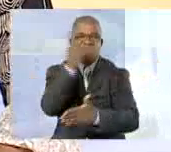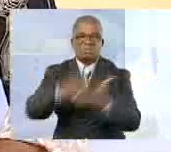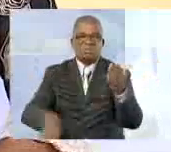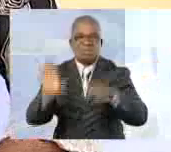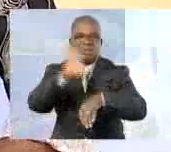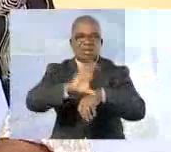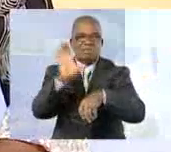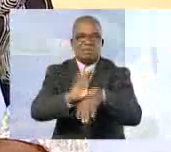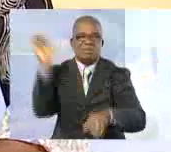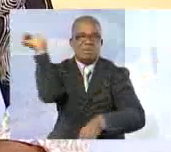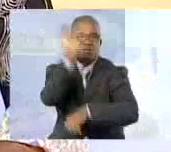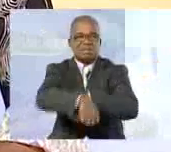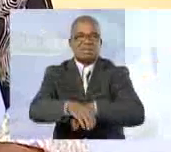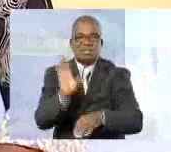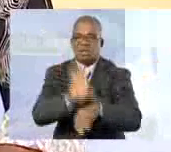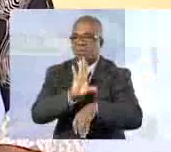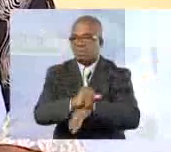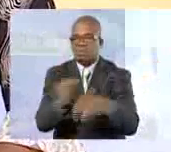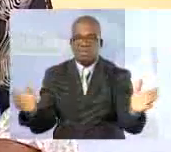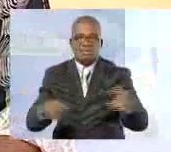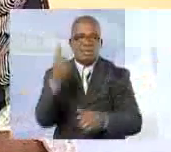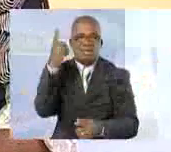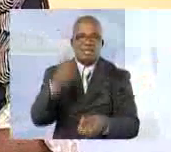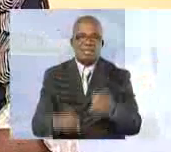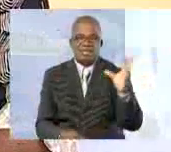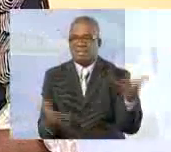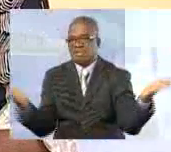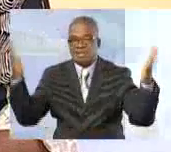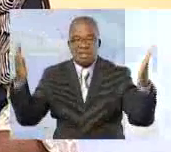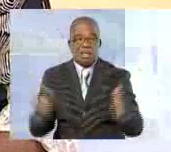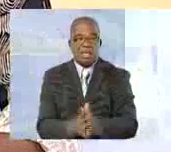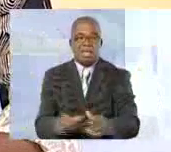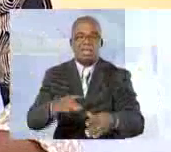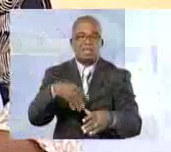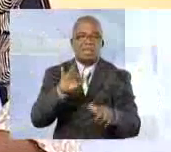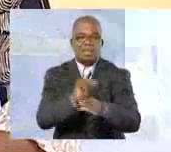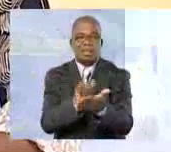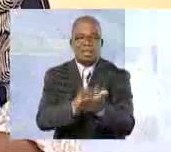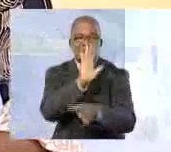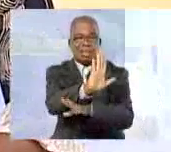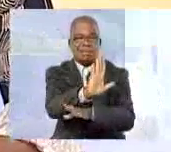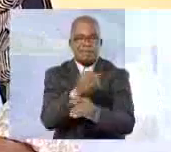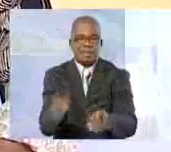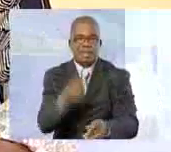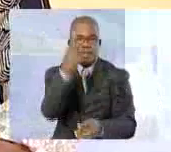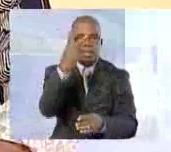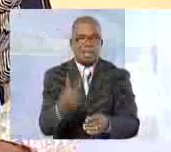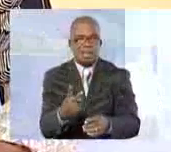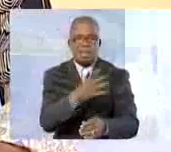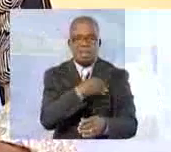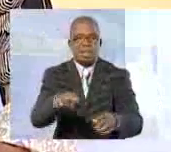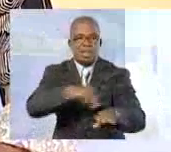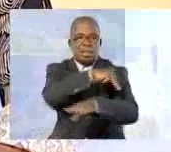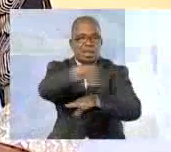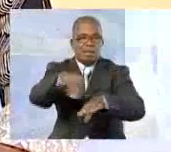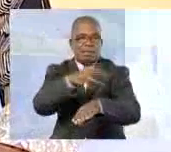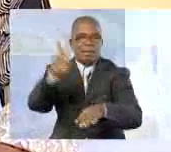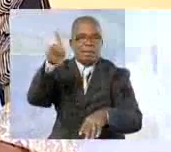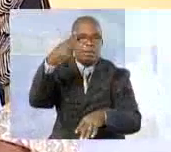Cameroun. 1-0. Cet après-midi, la deuxième demi-finale de la CAMFOOT va opposer le Mali au